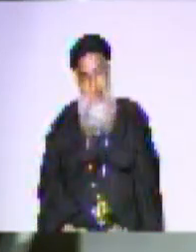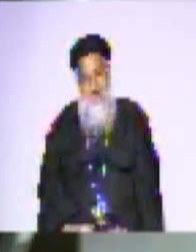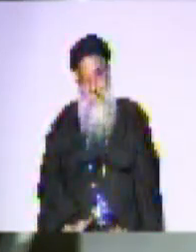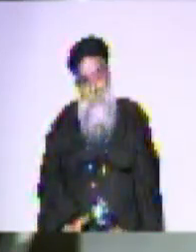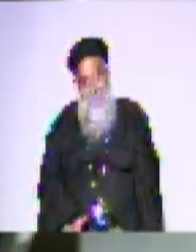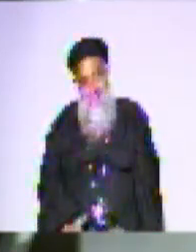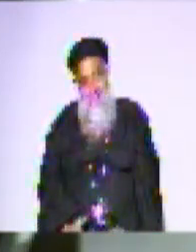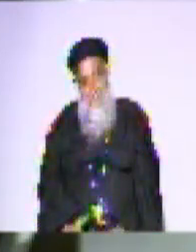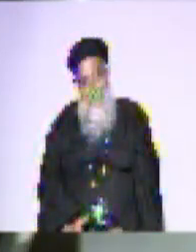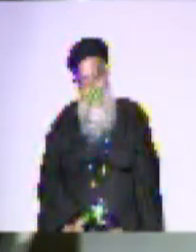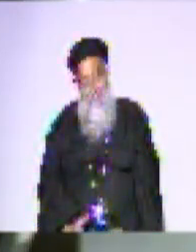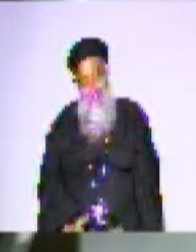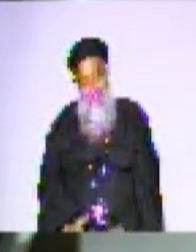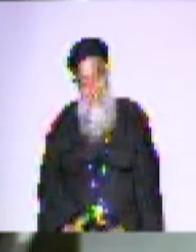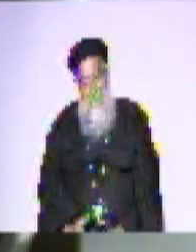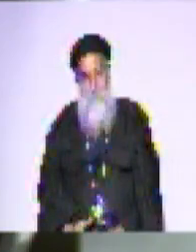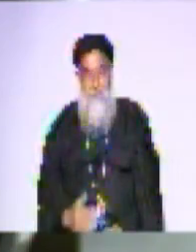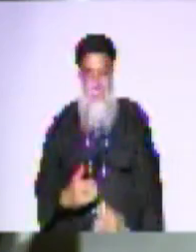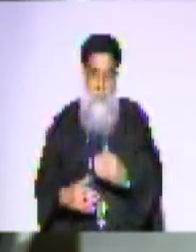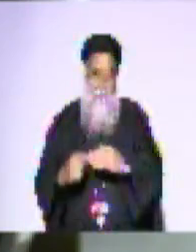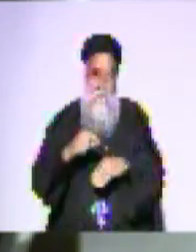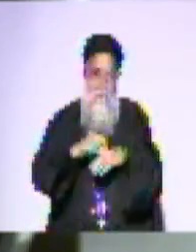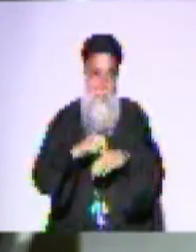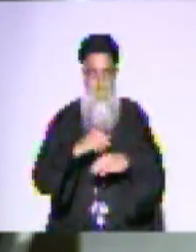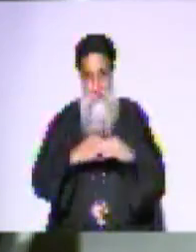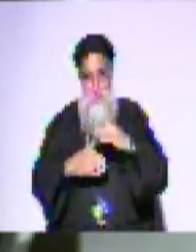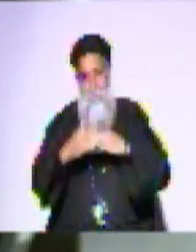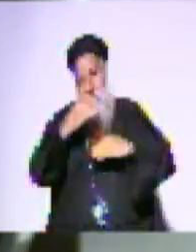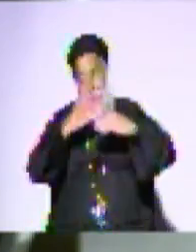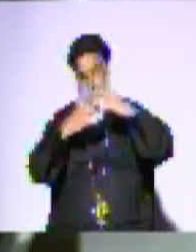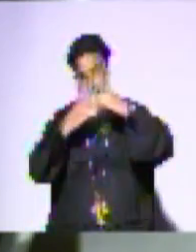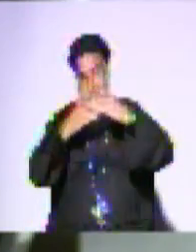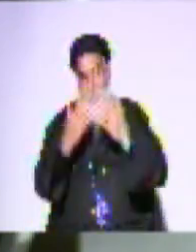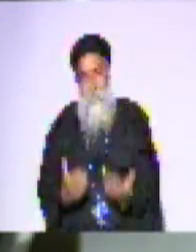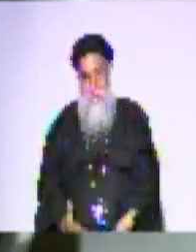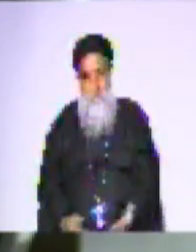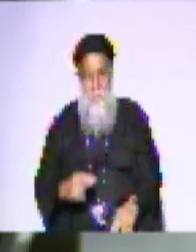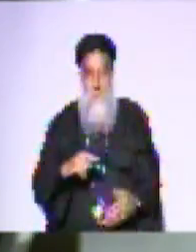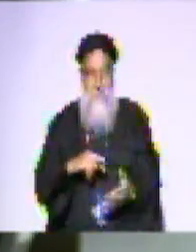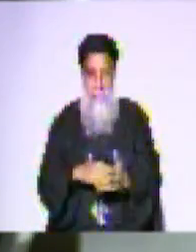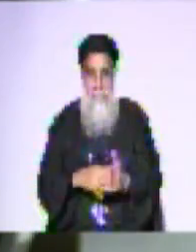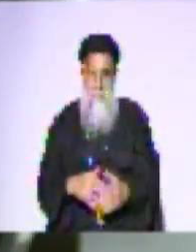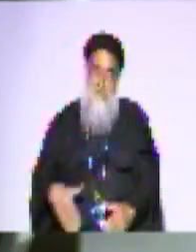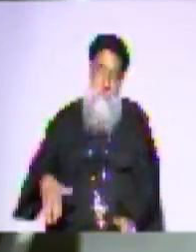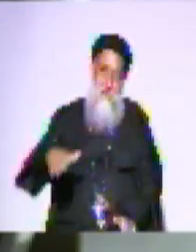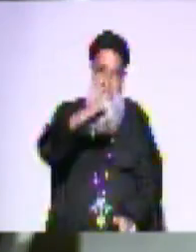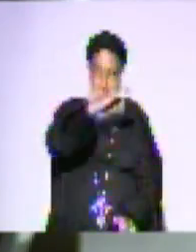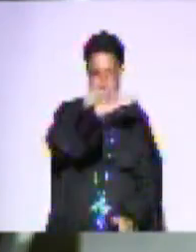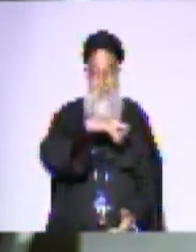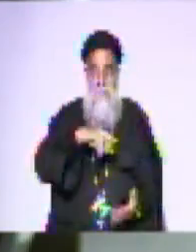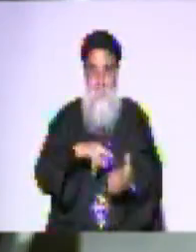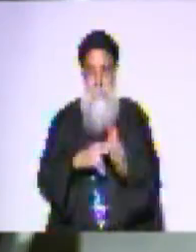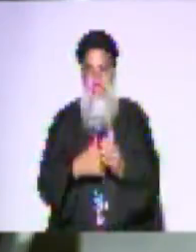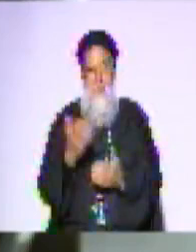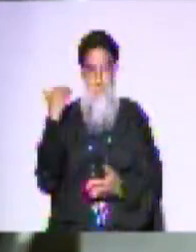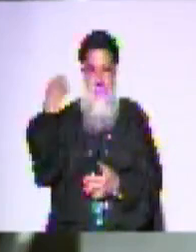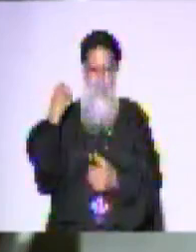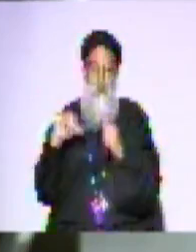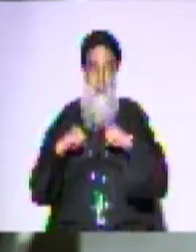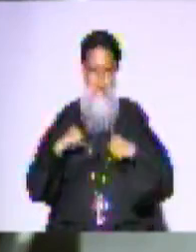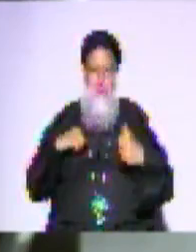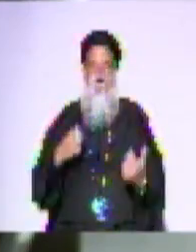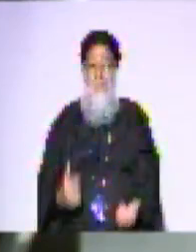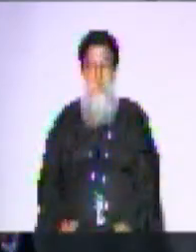طبعا وضع طبيعي لما الإنسان بيكبر في السن ما بيقدرش يعمل كل اللي يقدر يعمله في هو